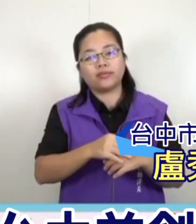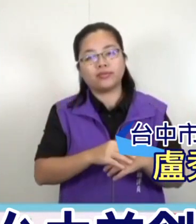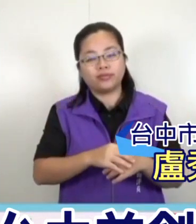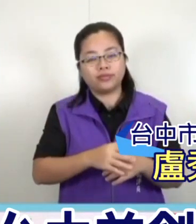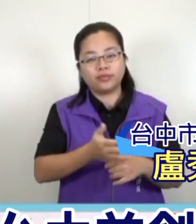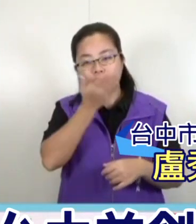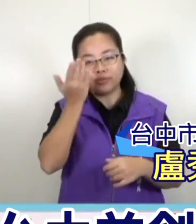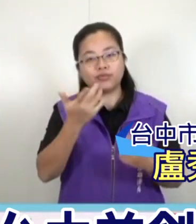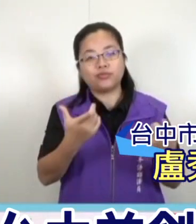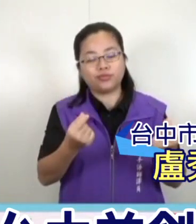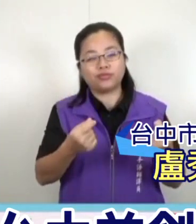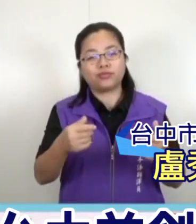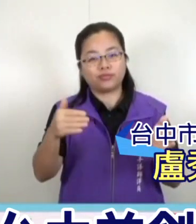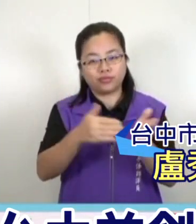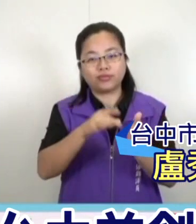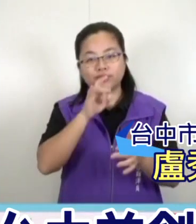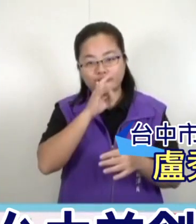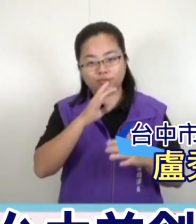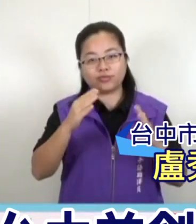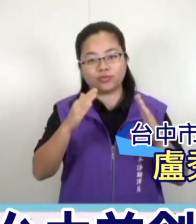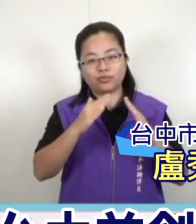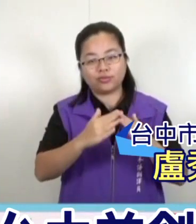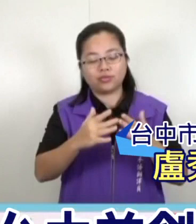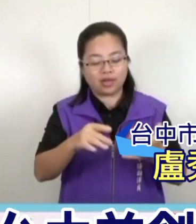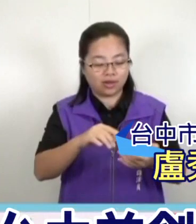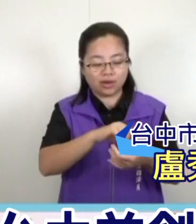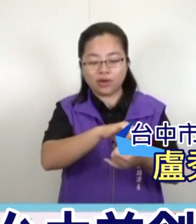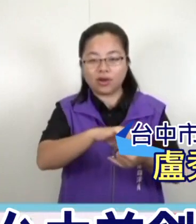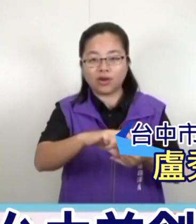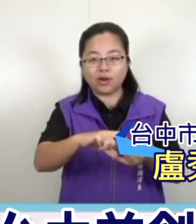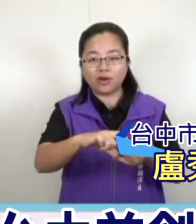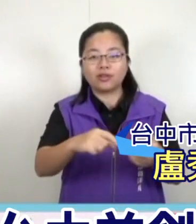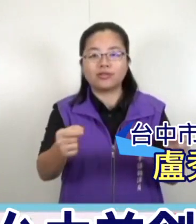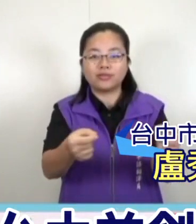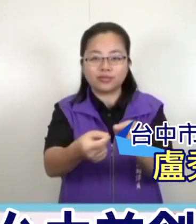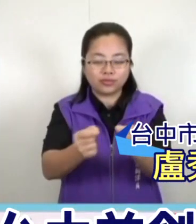市来。那我们周遭的兄弟姐妹县市，大